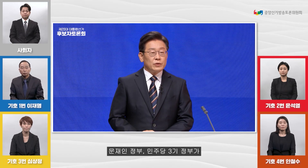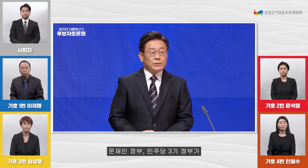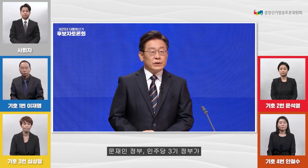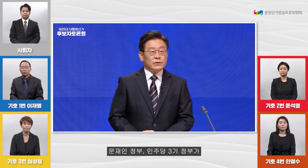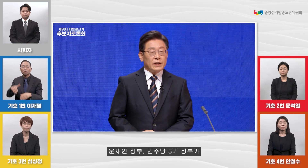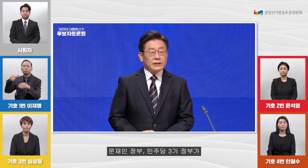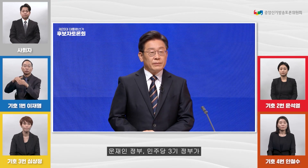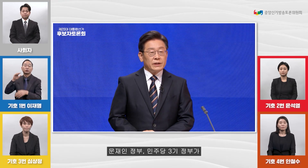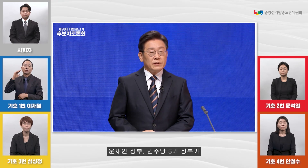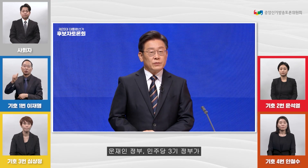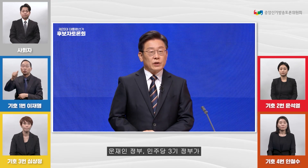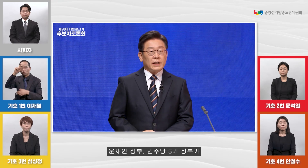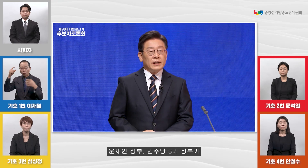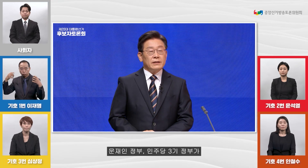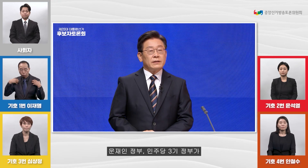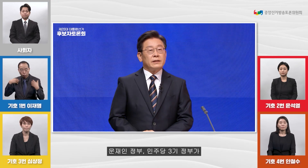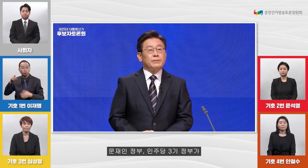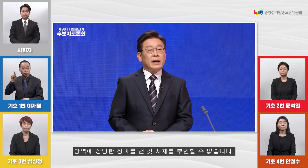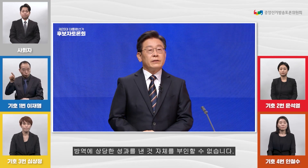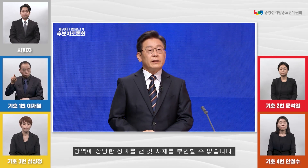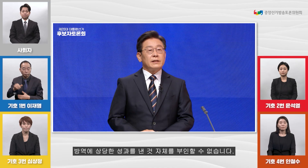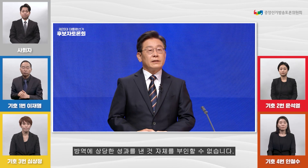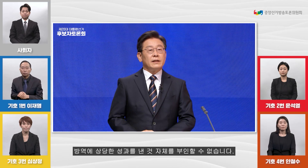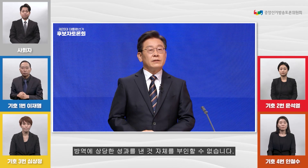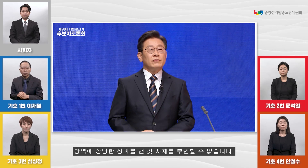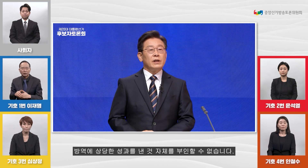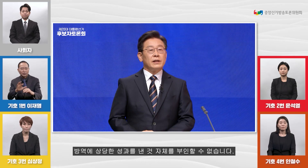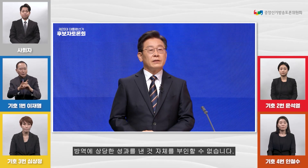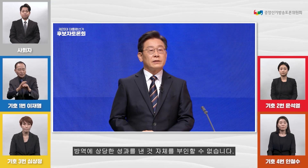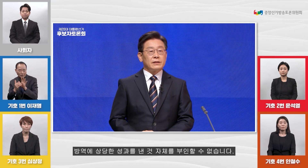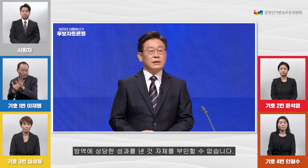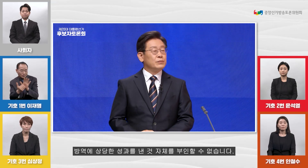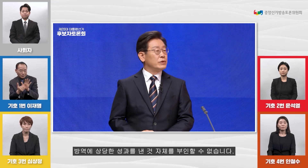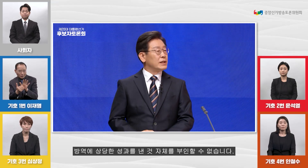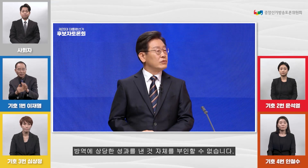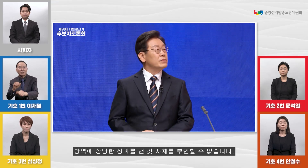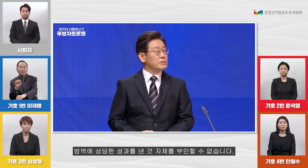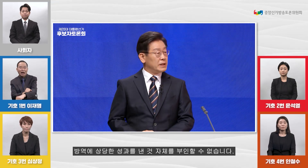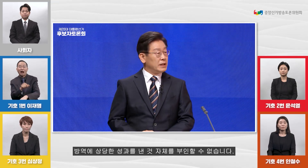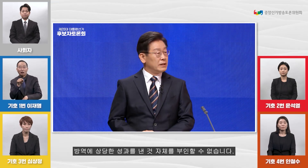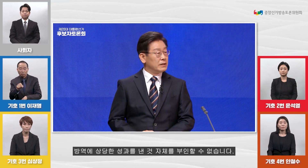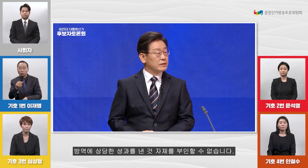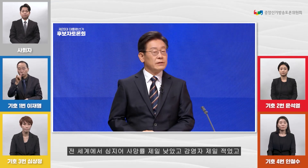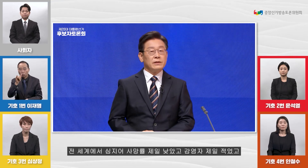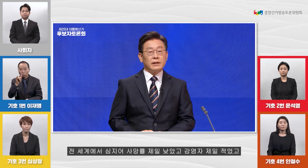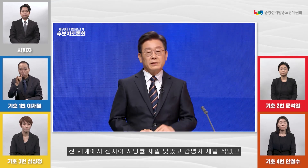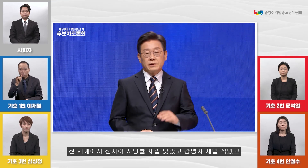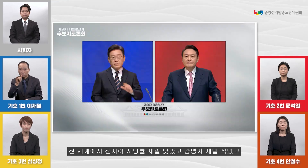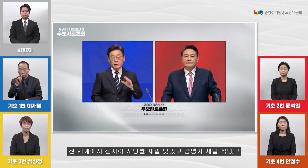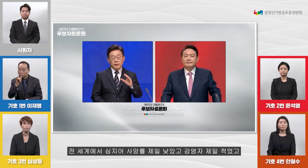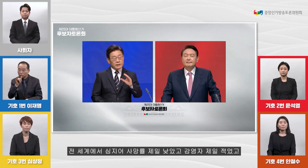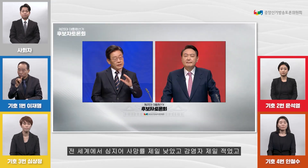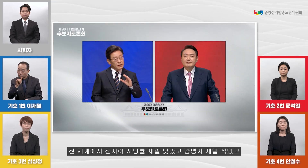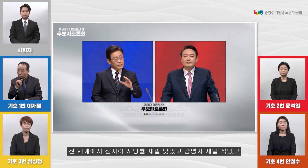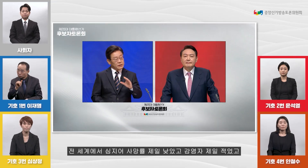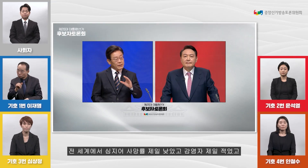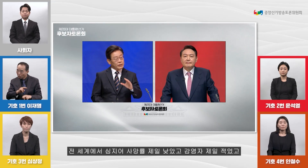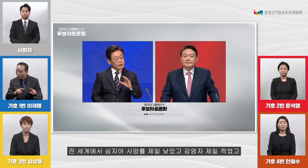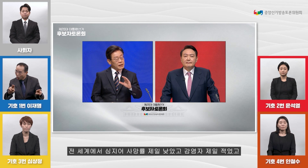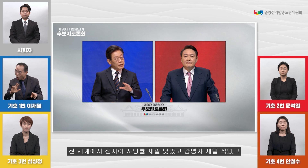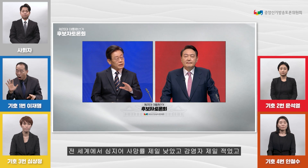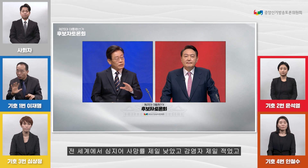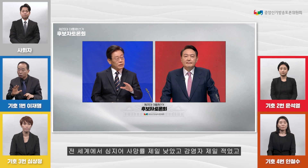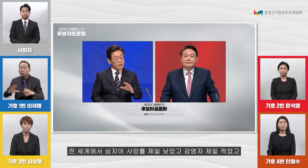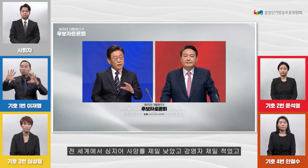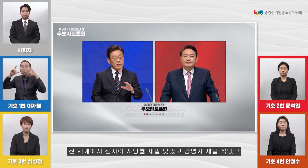문재인 정부, 민주당 3기 정부가 방역에 상당한 성과를 낸 것 자체를 부인할 수는 없습니다. 전 세계에서 치매